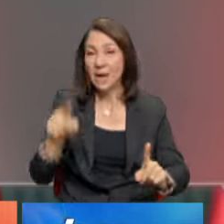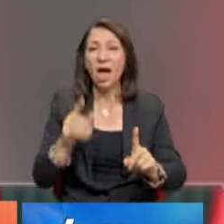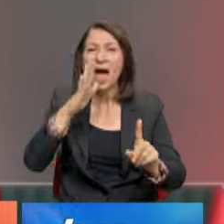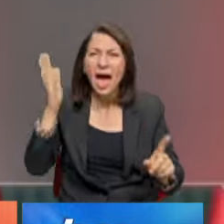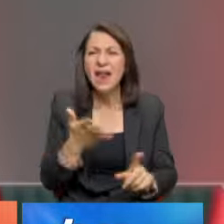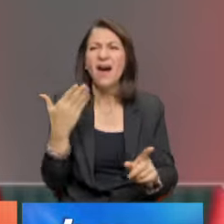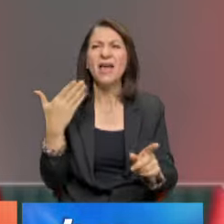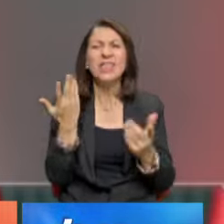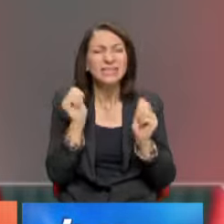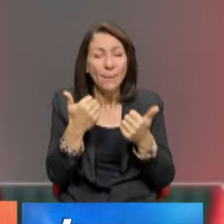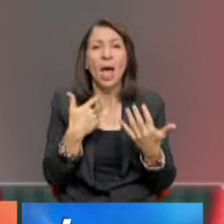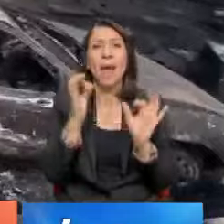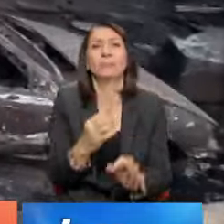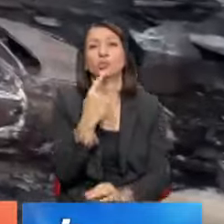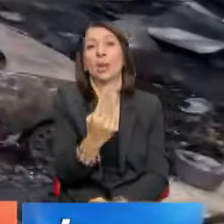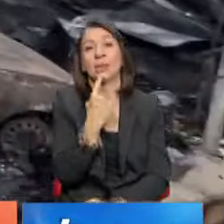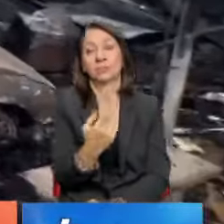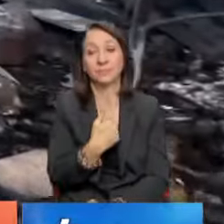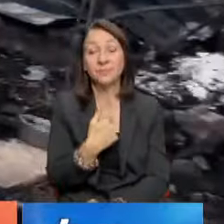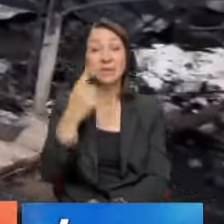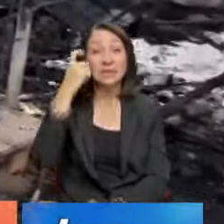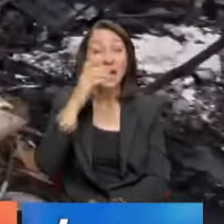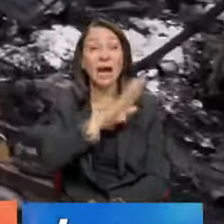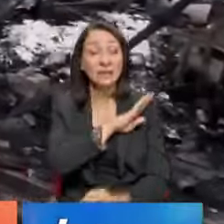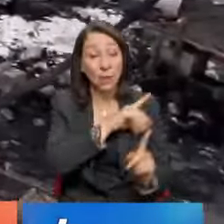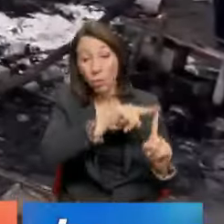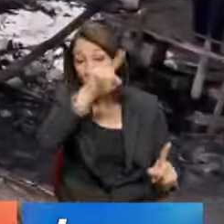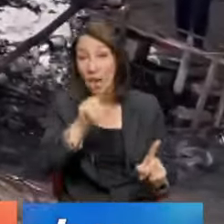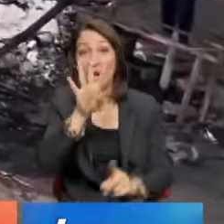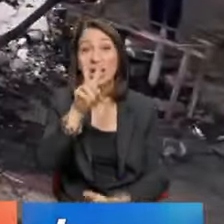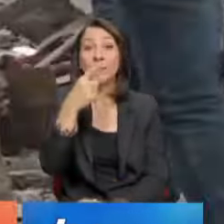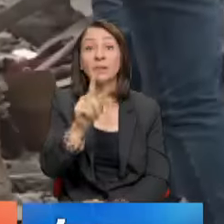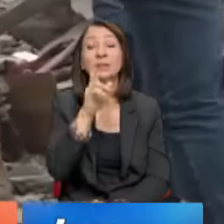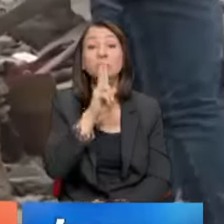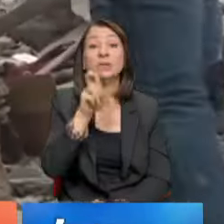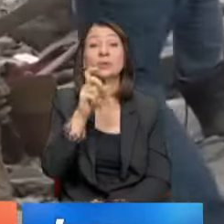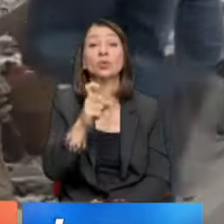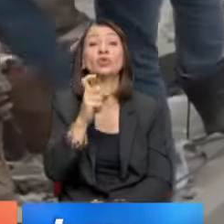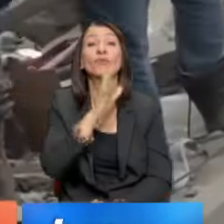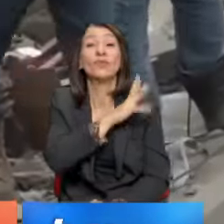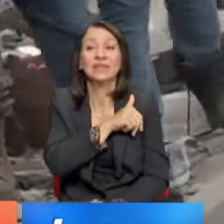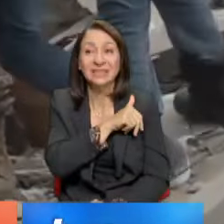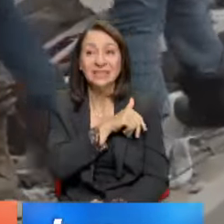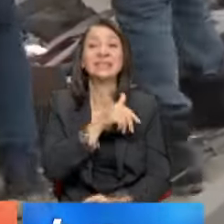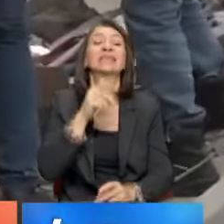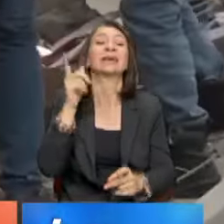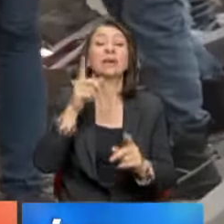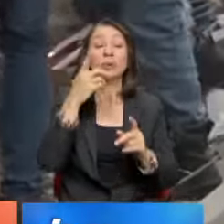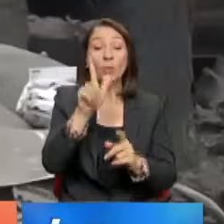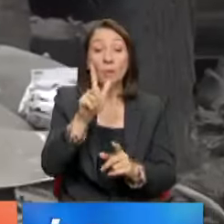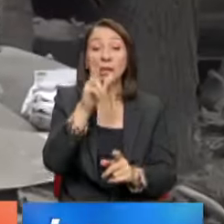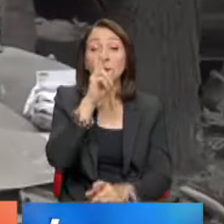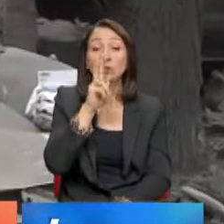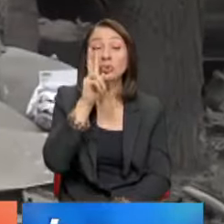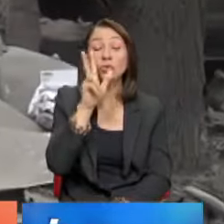her fırsatta ifade ettik. İsrail Gazze'de bugüne kadar 42.289 Filistinliği, Lübnan'da ise